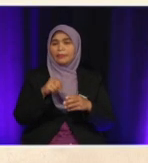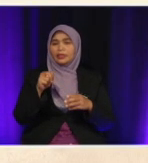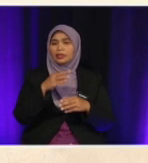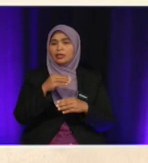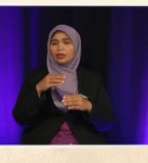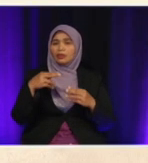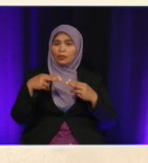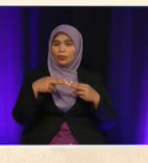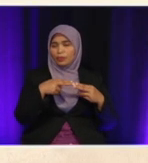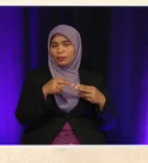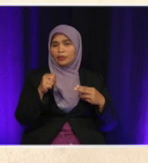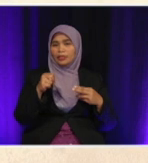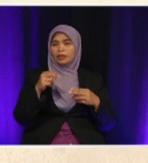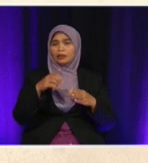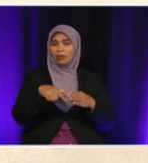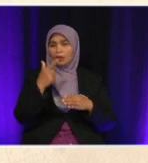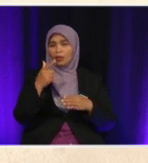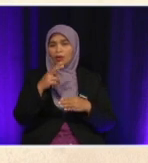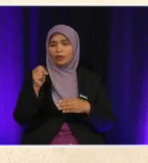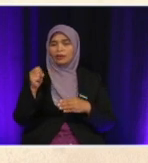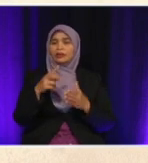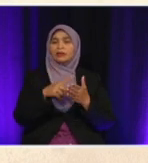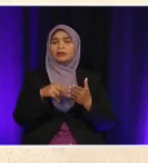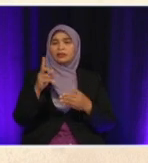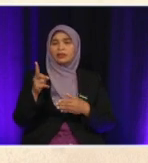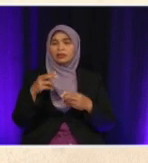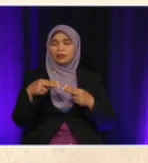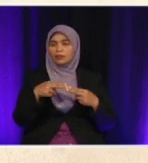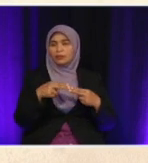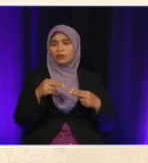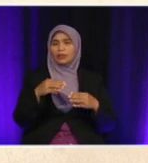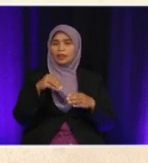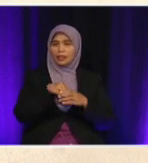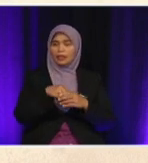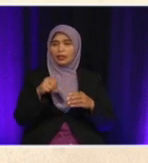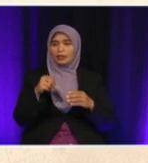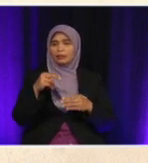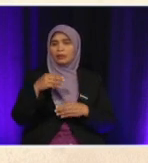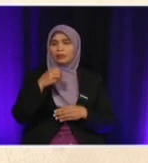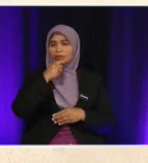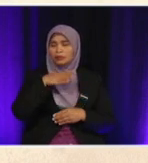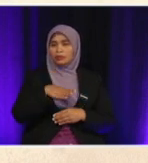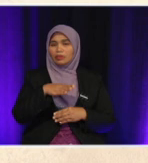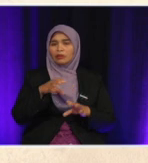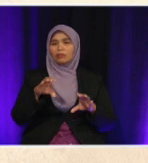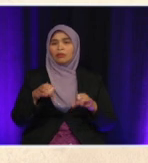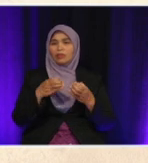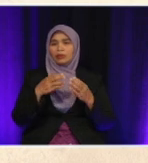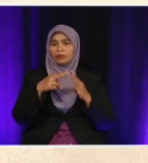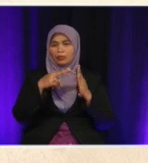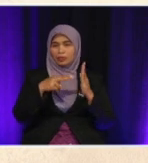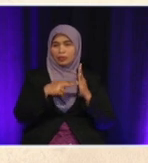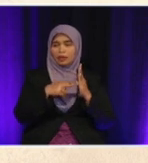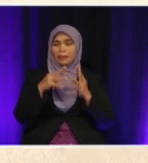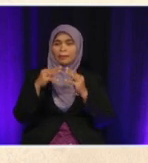luaran Apakah dia hubungan dalam MAN Rasulullah telah menggubal Piagam Madinah yaitu satu